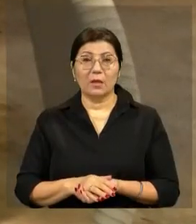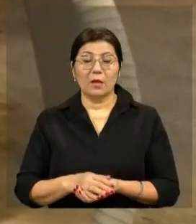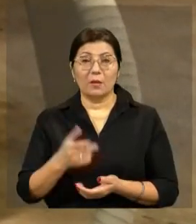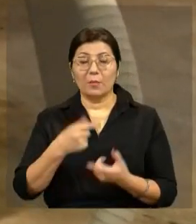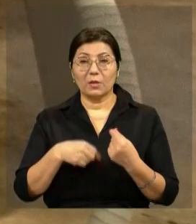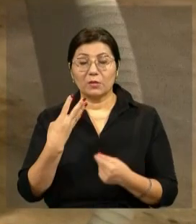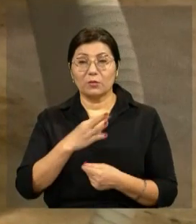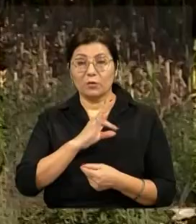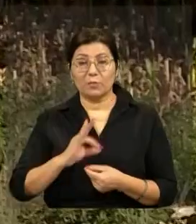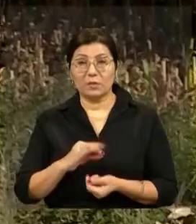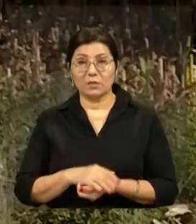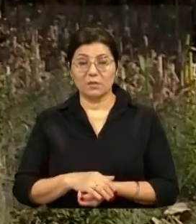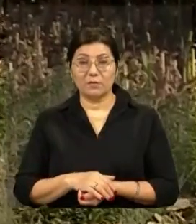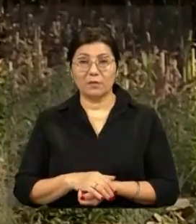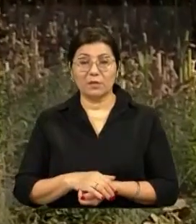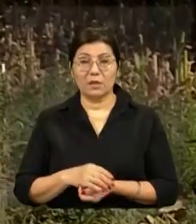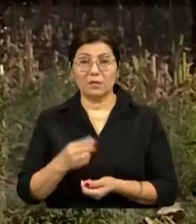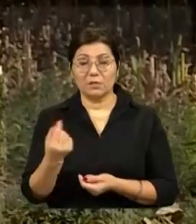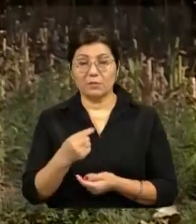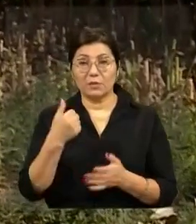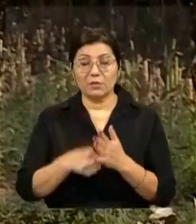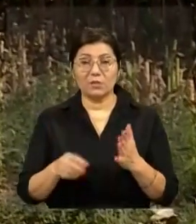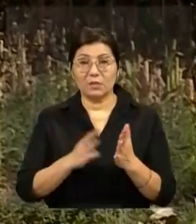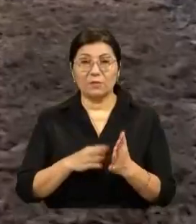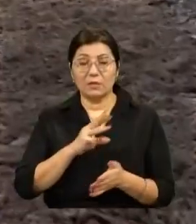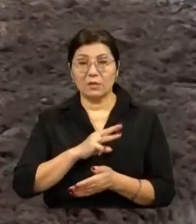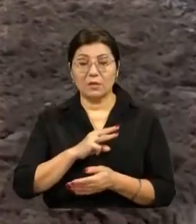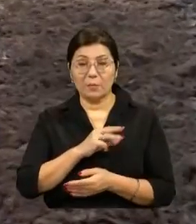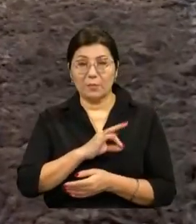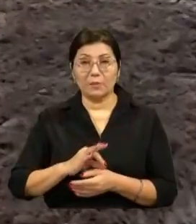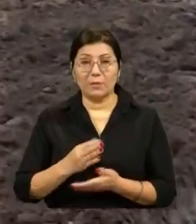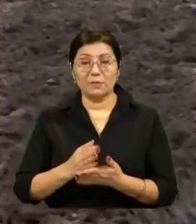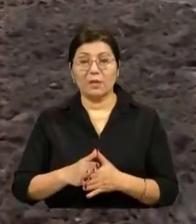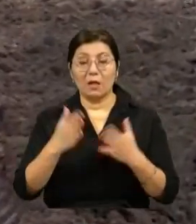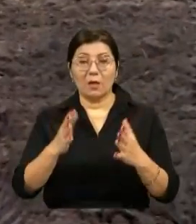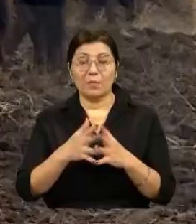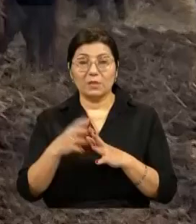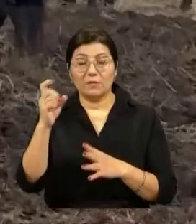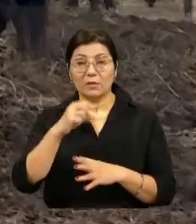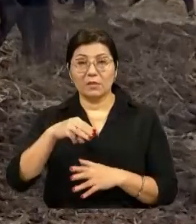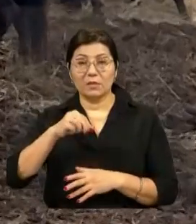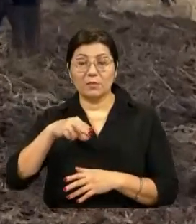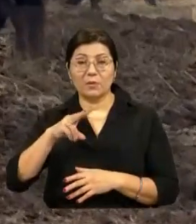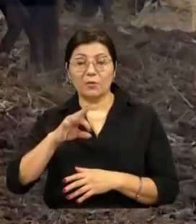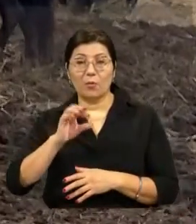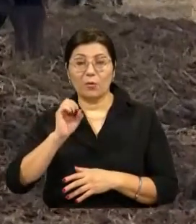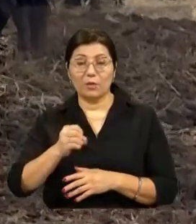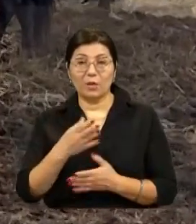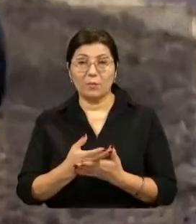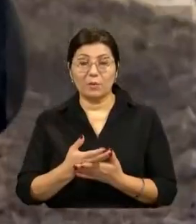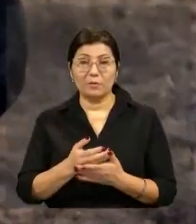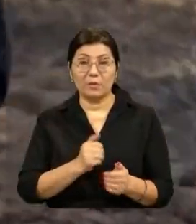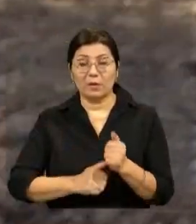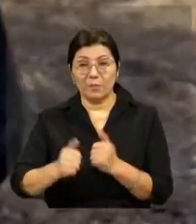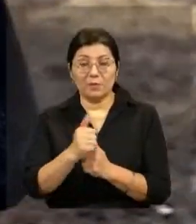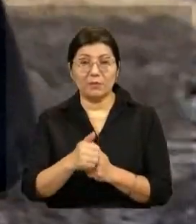более 43,5%, а зерна около 69%. Так, крупное агроформирование в селе Степное – одно из ведущих не только в Актюбинской области,